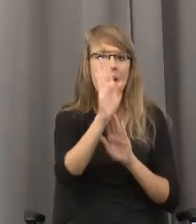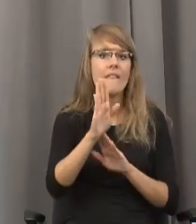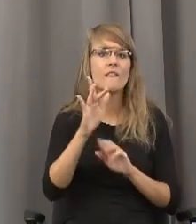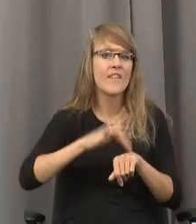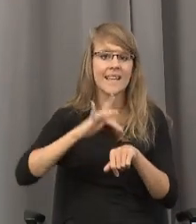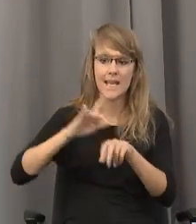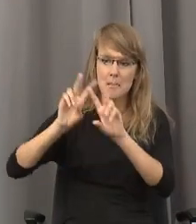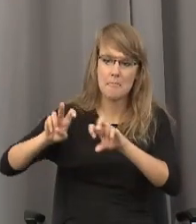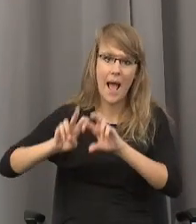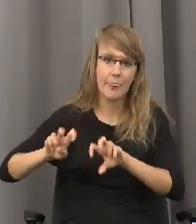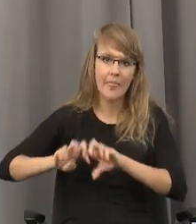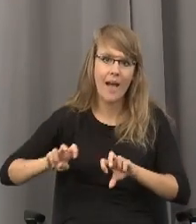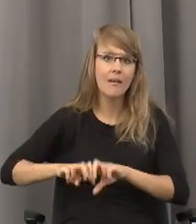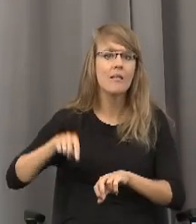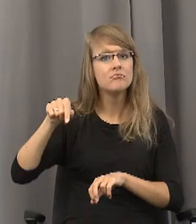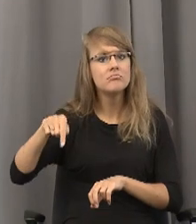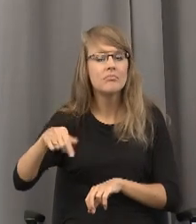prowadzonych na temat